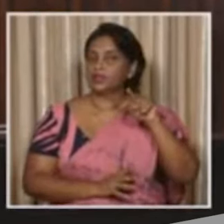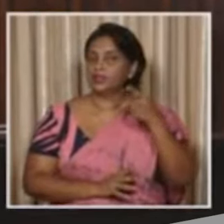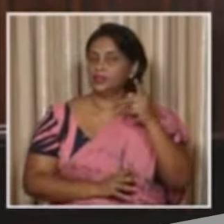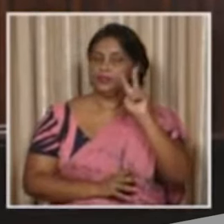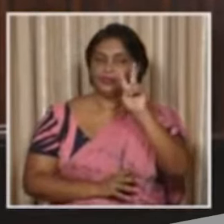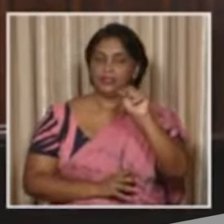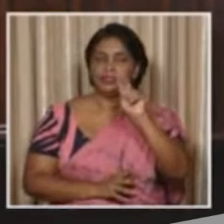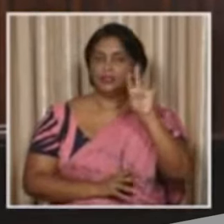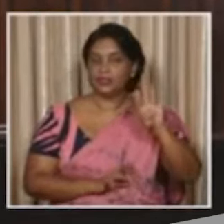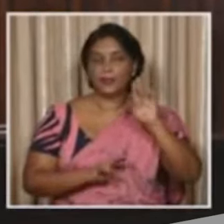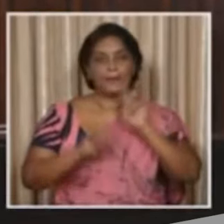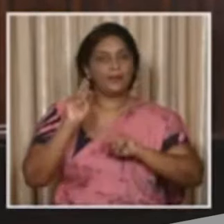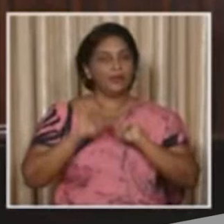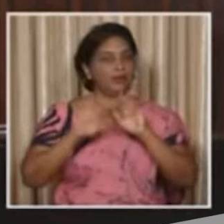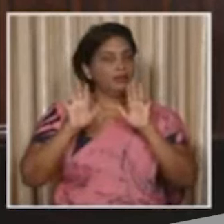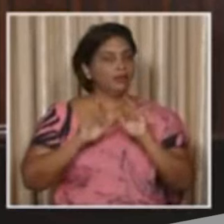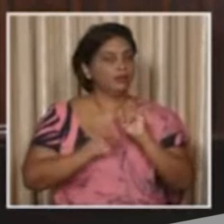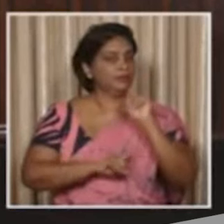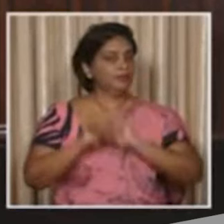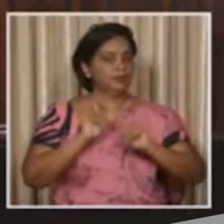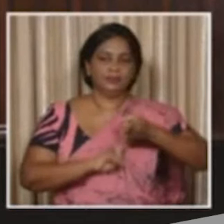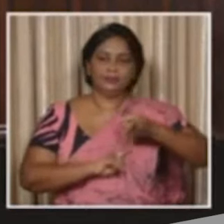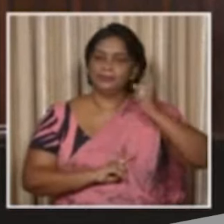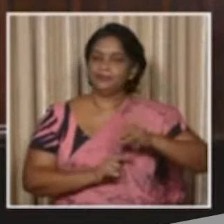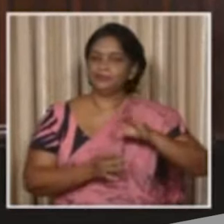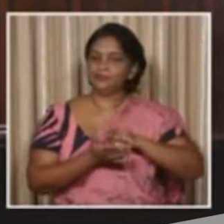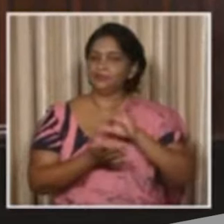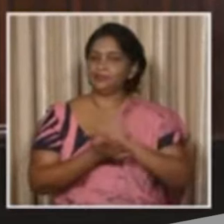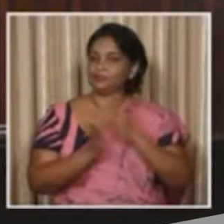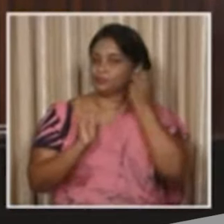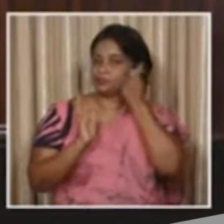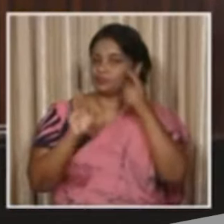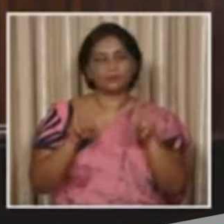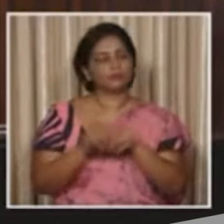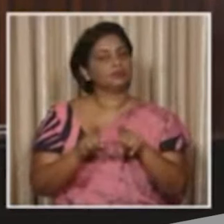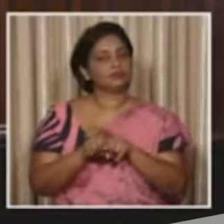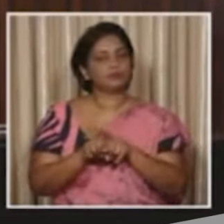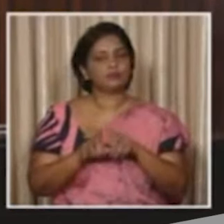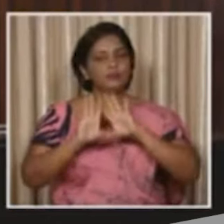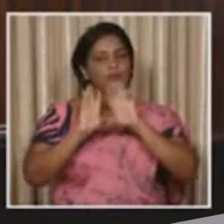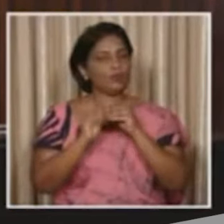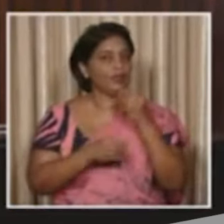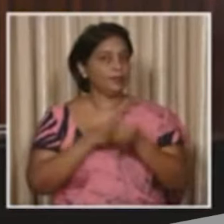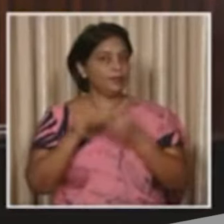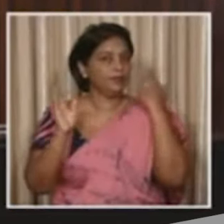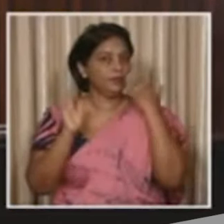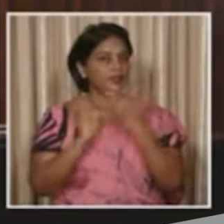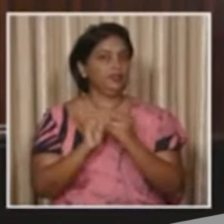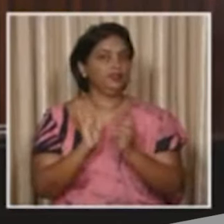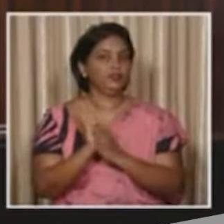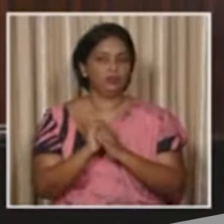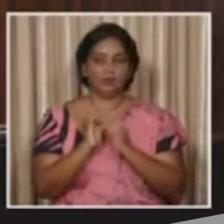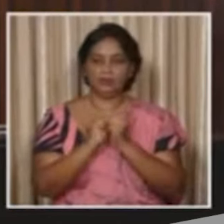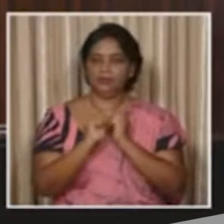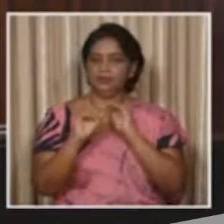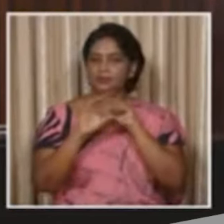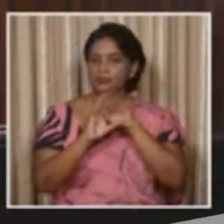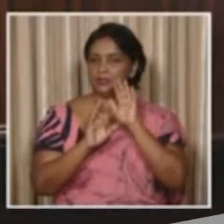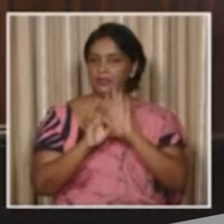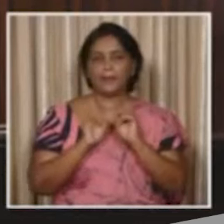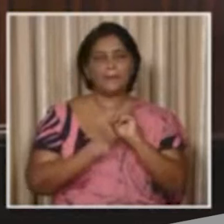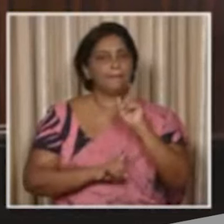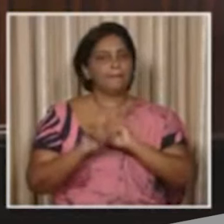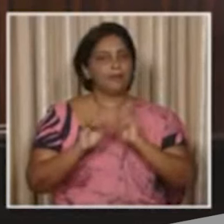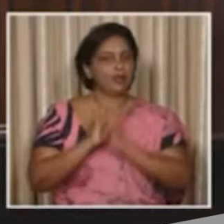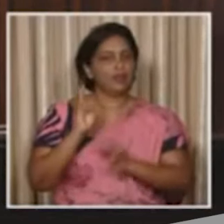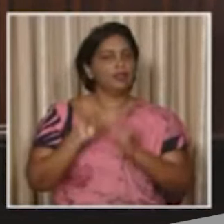2024 පෙබරවාරි 9 වෙනි පාර්ලිමේන්තු විසින් සම්මත කරන ලද යෝජනාවට ප්‍රකාර පොදු ව්‍යාපාර පිළිබඳ කාර්ක සභාවේ සේවය කිරීම සඳහා පාර්ලිමේන්තු